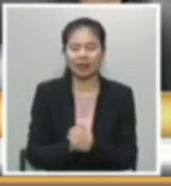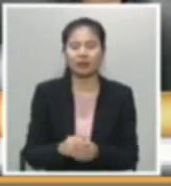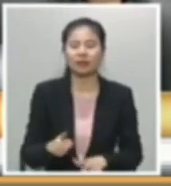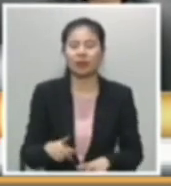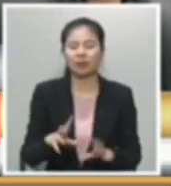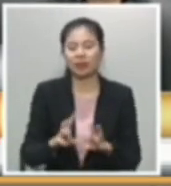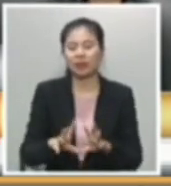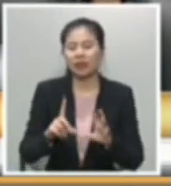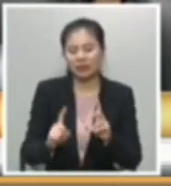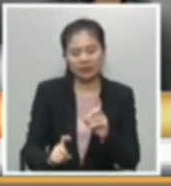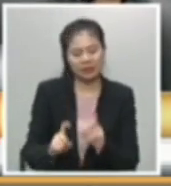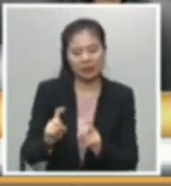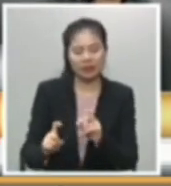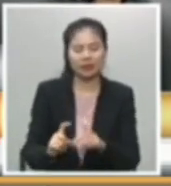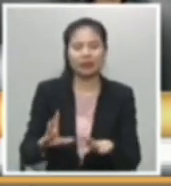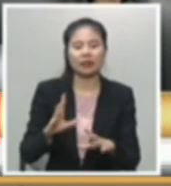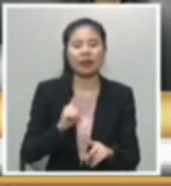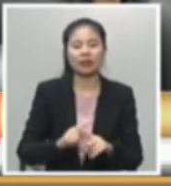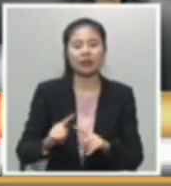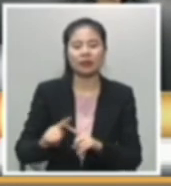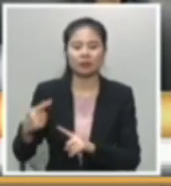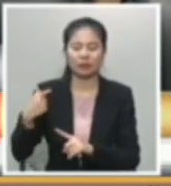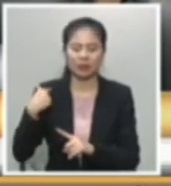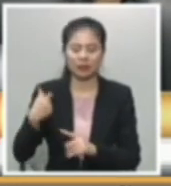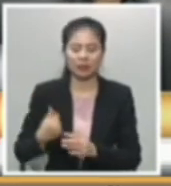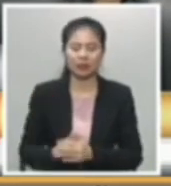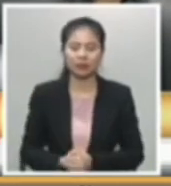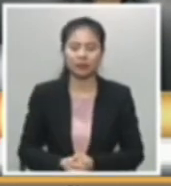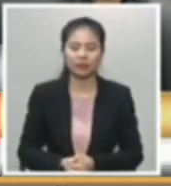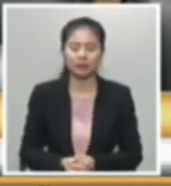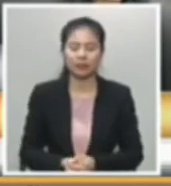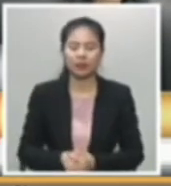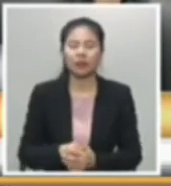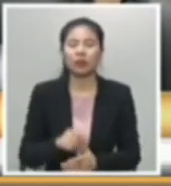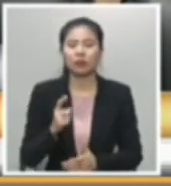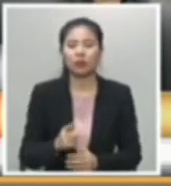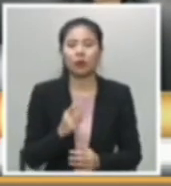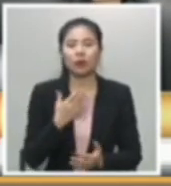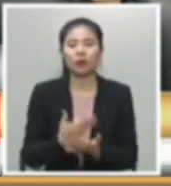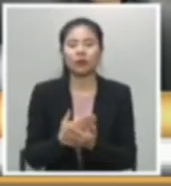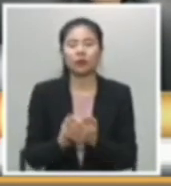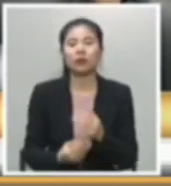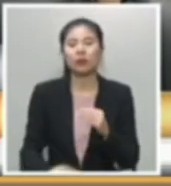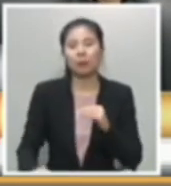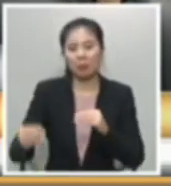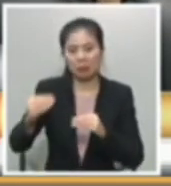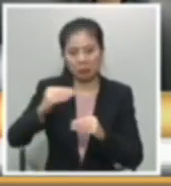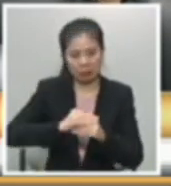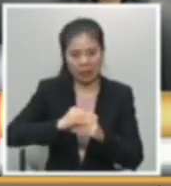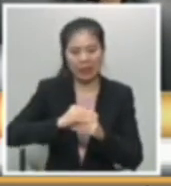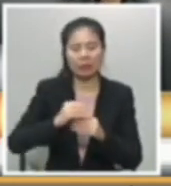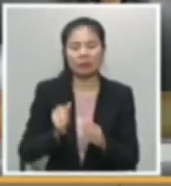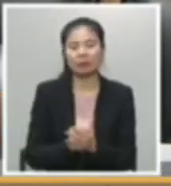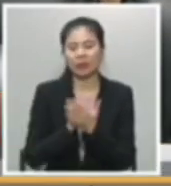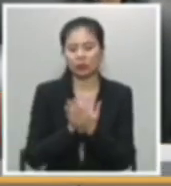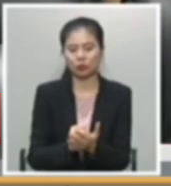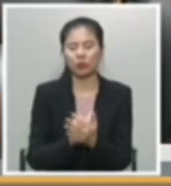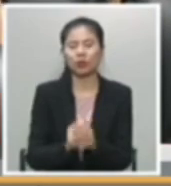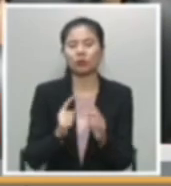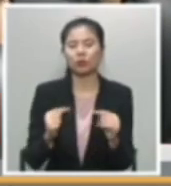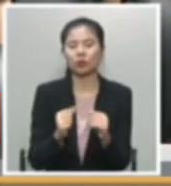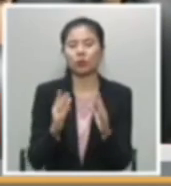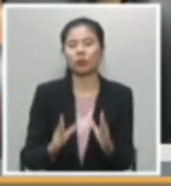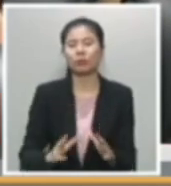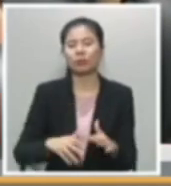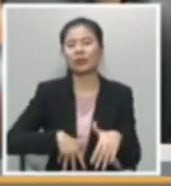าสิ่งที่เราต้องการเนี่ยมันควรจะเป็นการเพิ่มงบประมาณช่วยในกระทรวงต่างๆเหล่านี้เพื่อที่จะช่วยประชากร